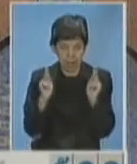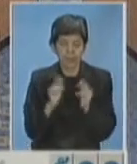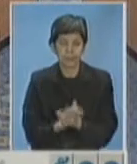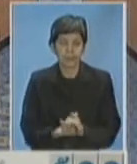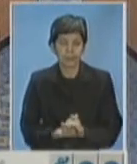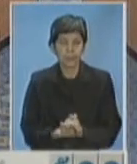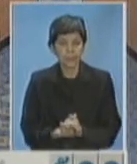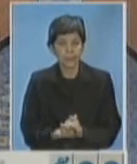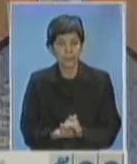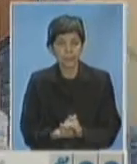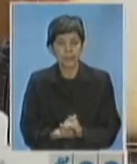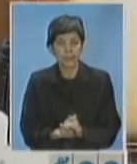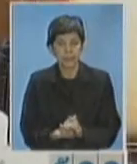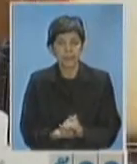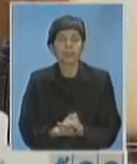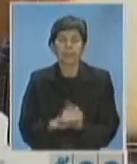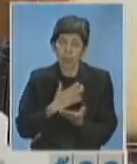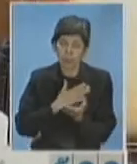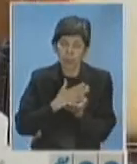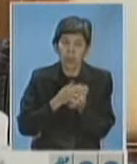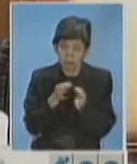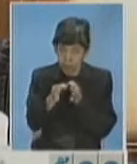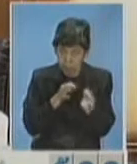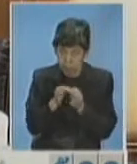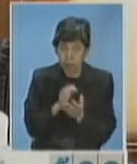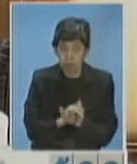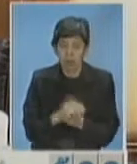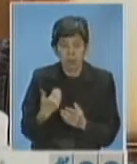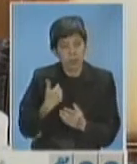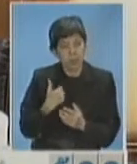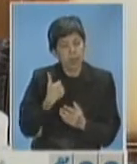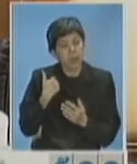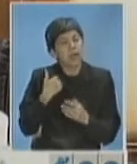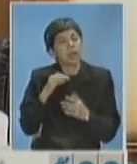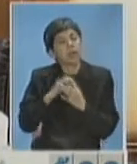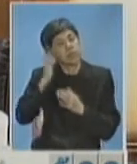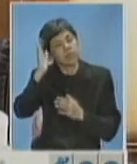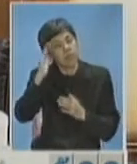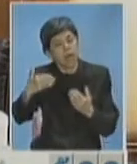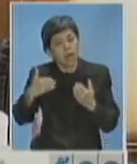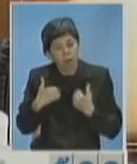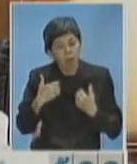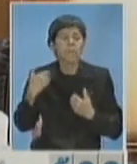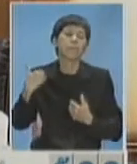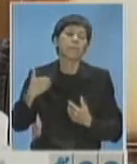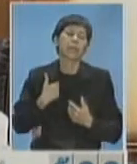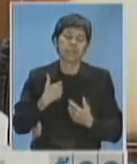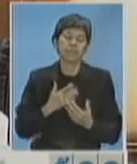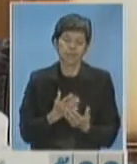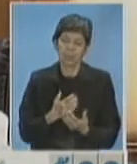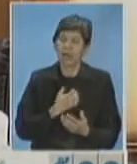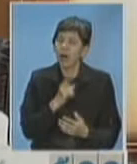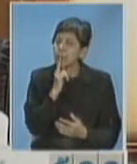ะครับเรียนให้ทราบนะครับว่าต่อการพาดพิงนะฮะในการอภิปรายนะครับขออนุญาตที่เดียวนะครับเพื่อไม่ให้เสียเวลาเนื่อง